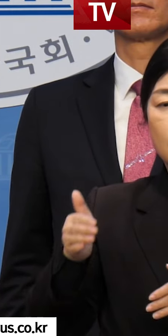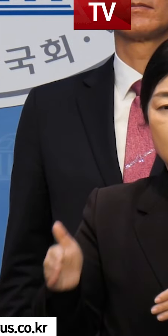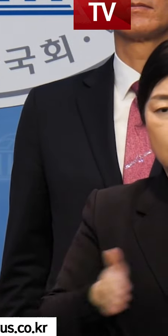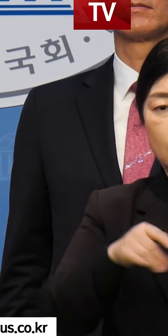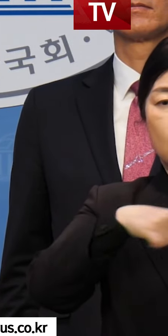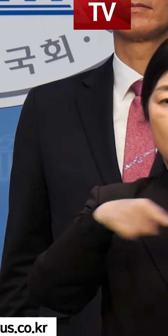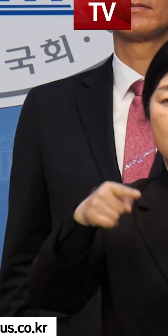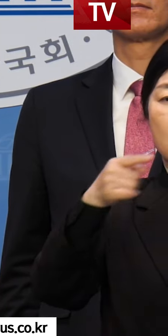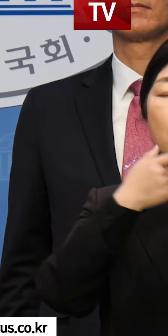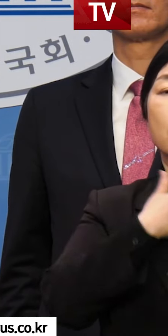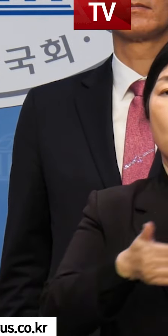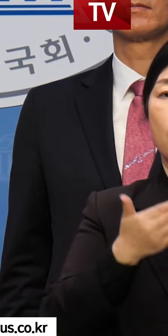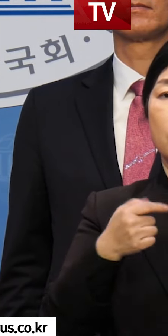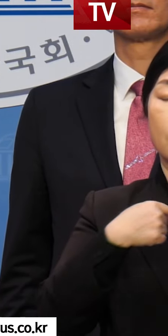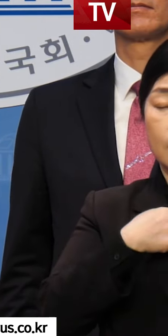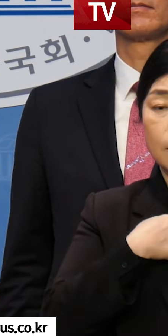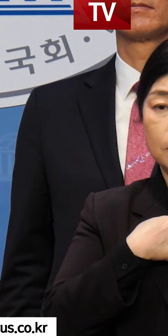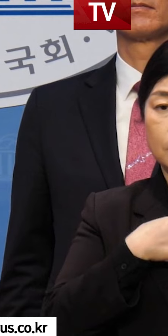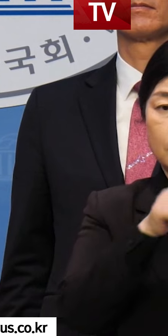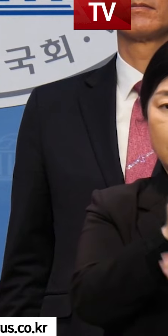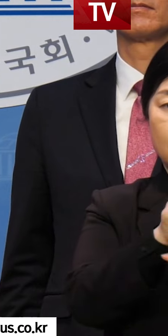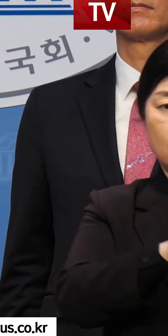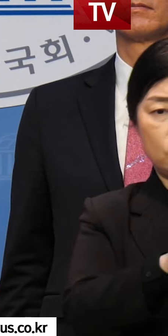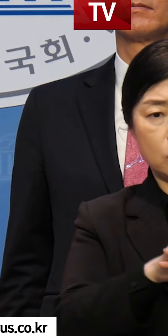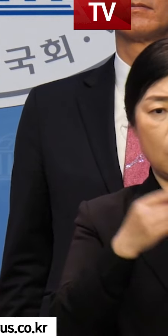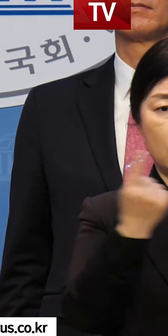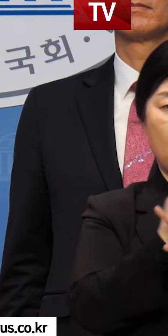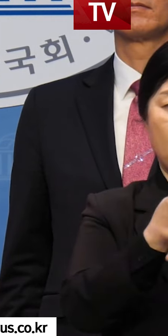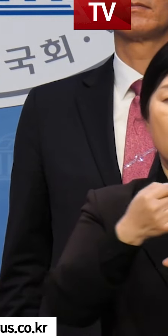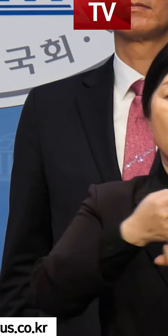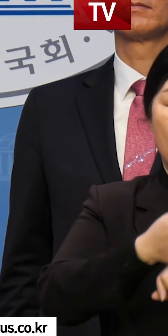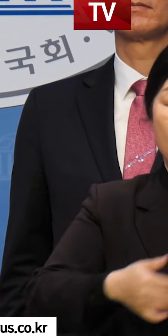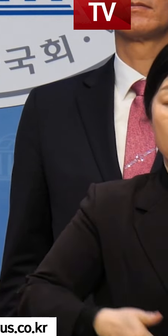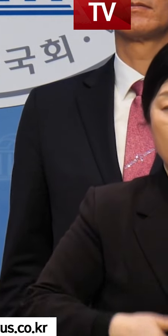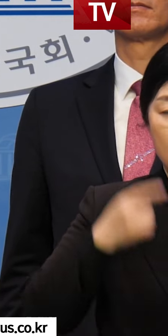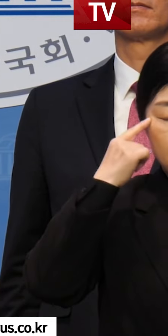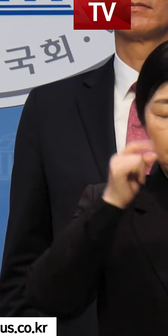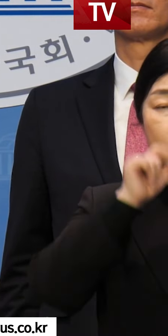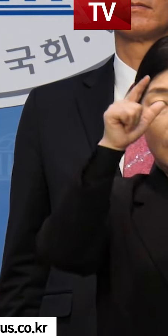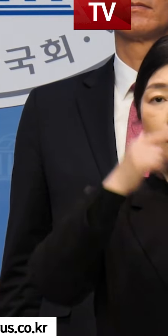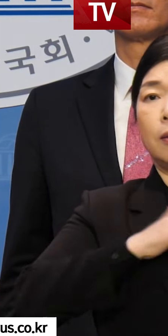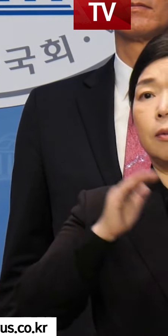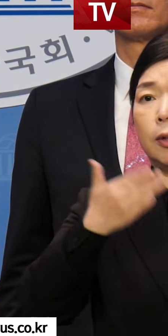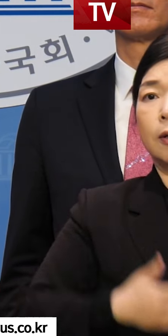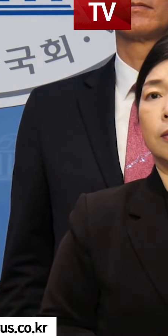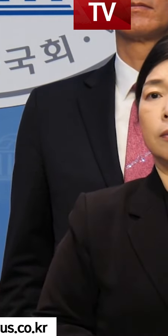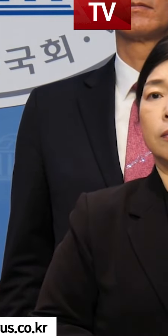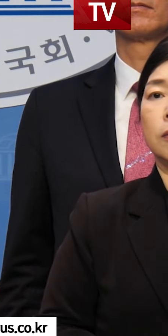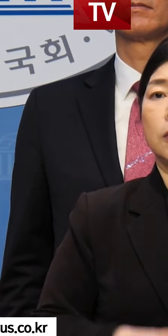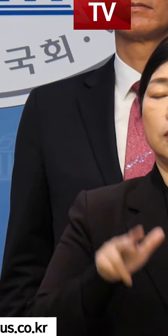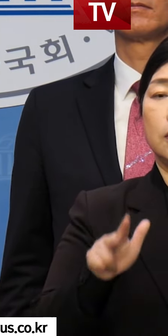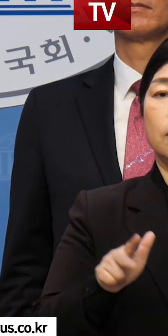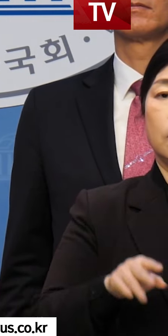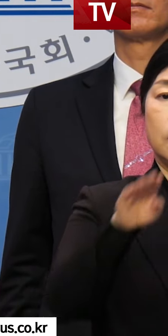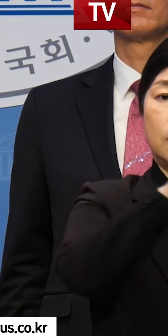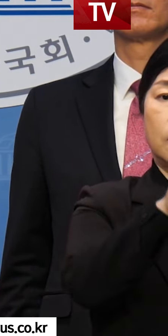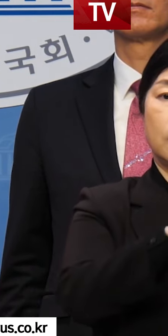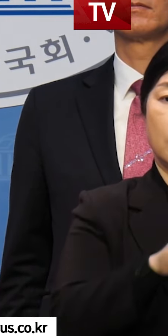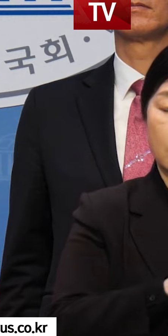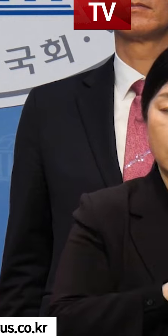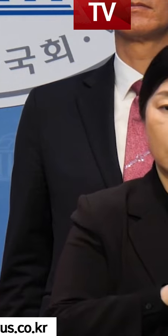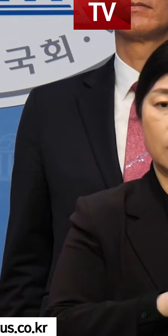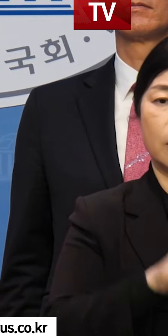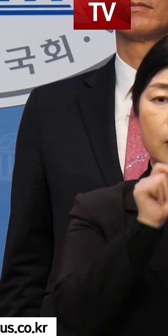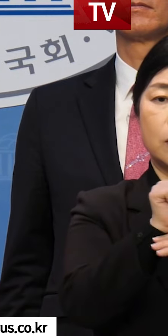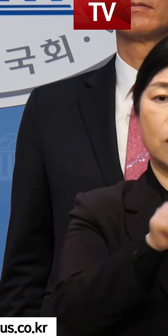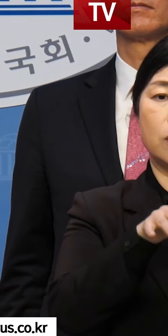행정구조 개편이 더욱 절실함을 깨달았습니다. 현재 3단계인